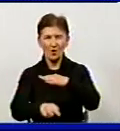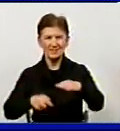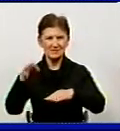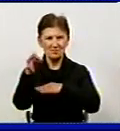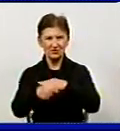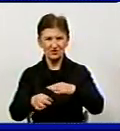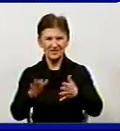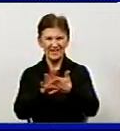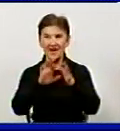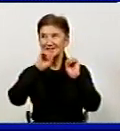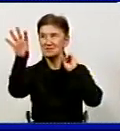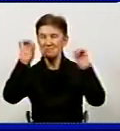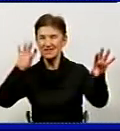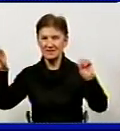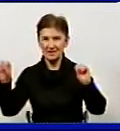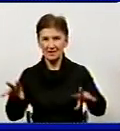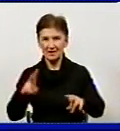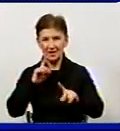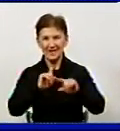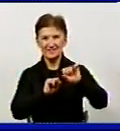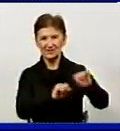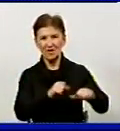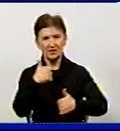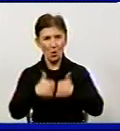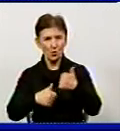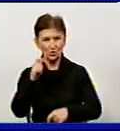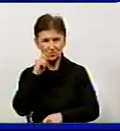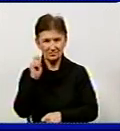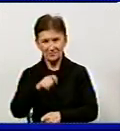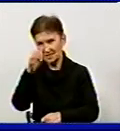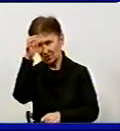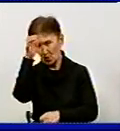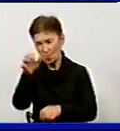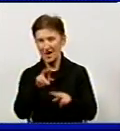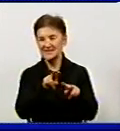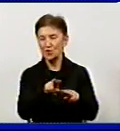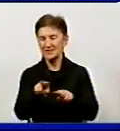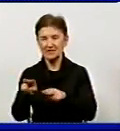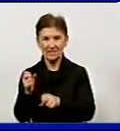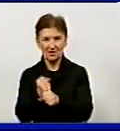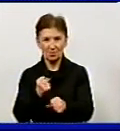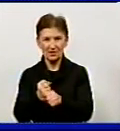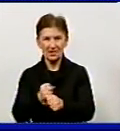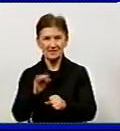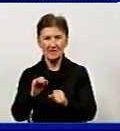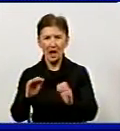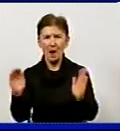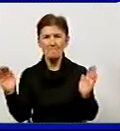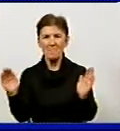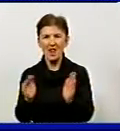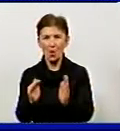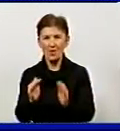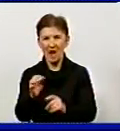Свою наукову працю школяр захистив на всеукраїнському конкурсі науково-дослідницьких робіт учнів Малої академії наук